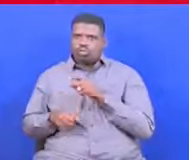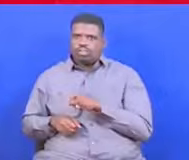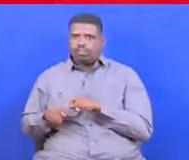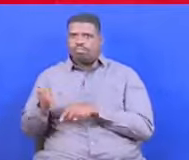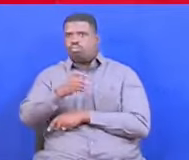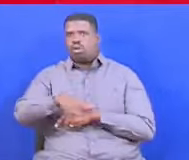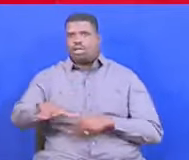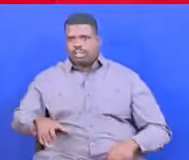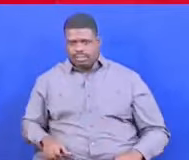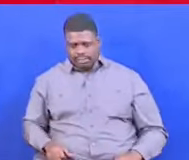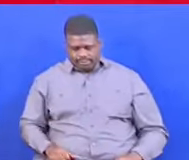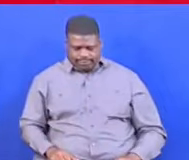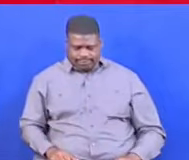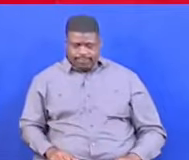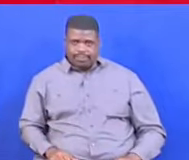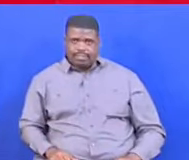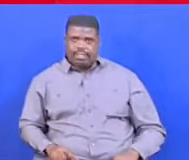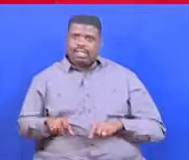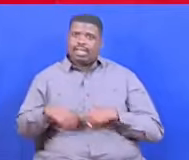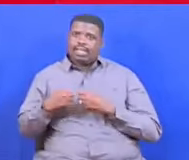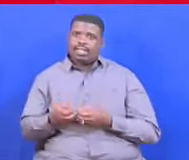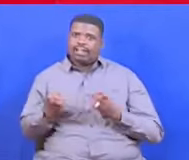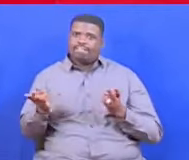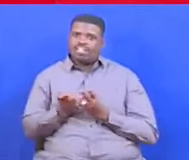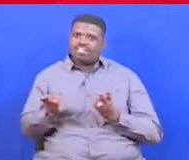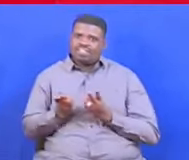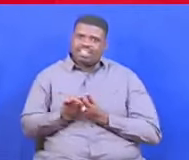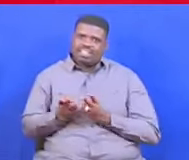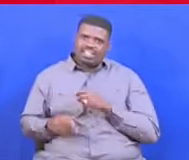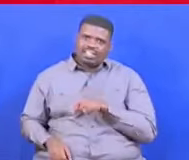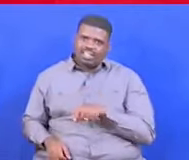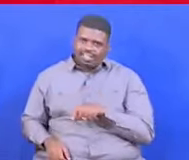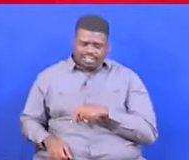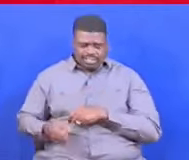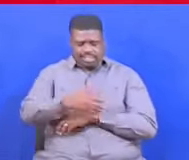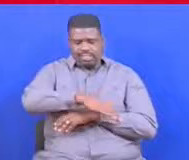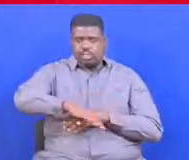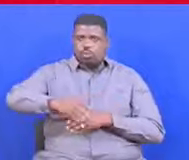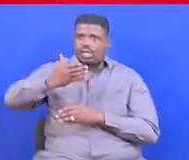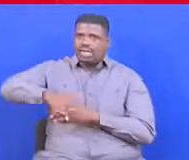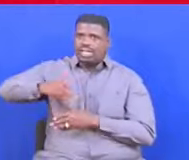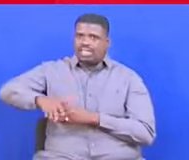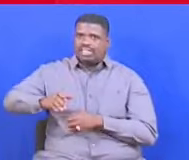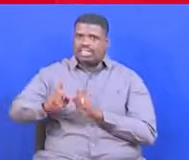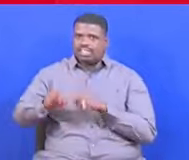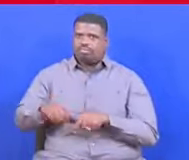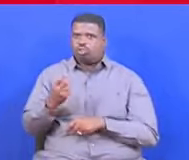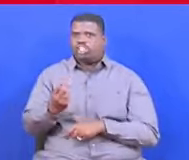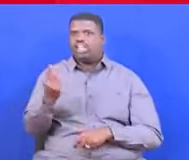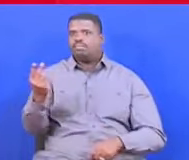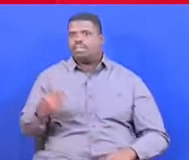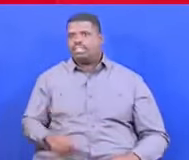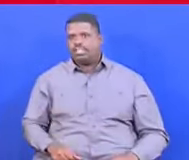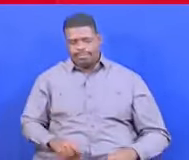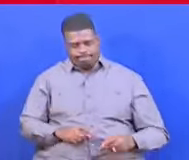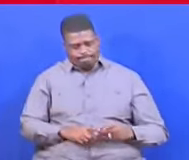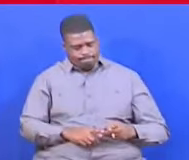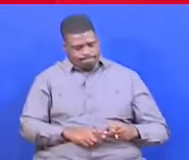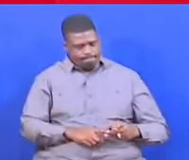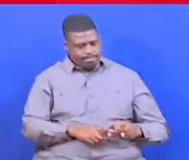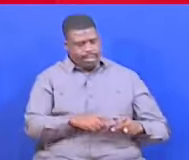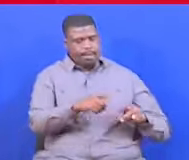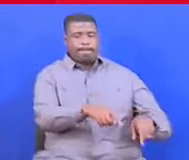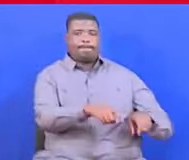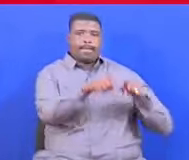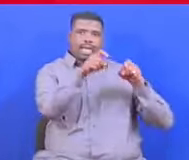pwani bahari ya Hindi. Lakini vile vile kuna bandari za ziwa Tanganyika ziko 22. Bandari